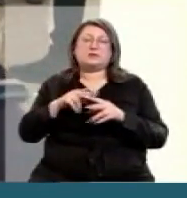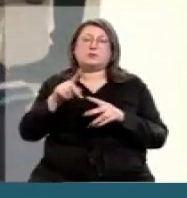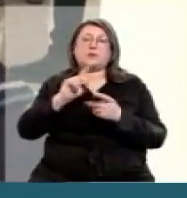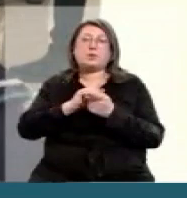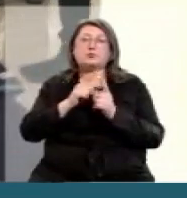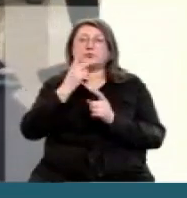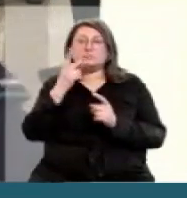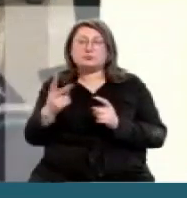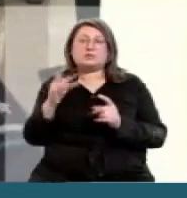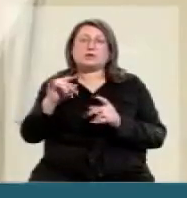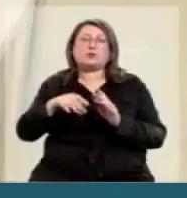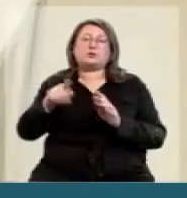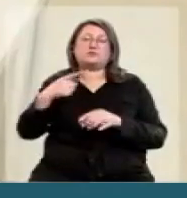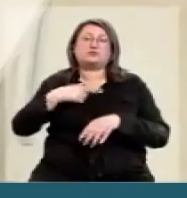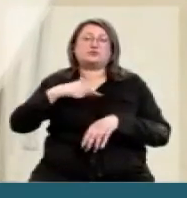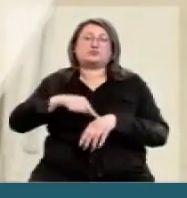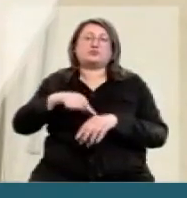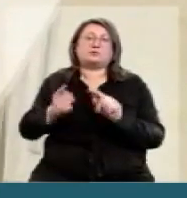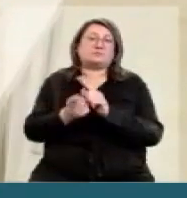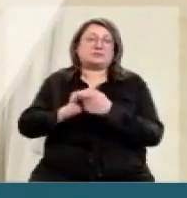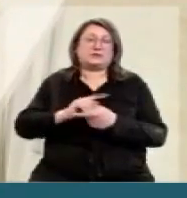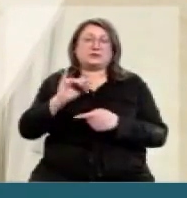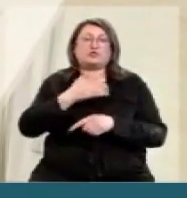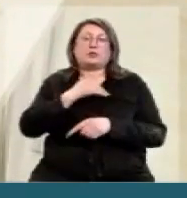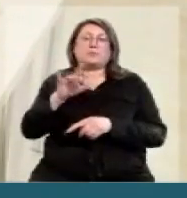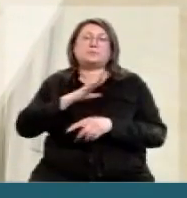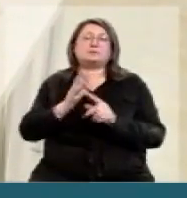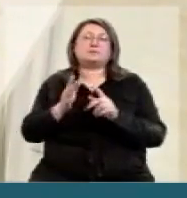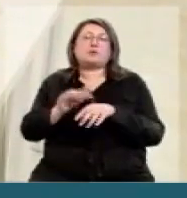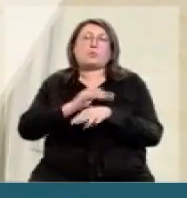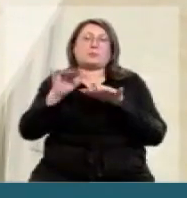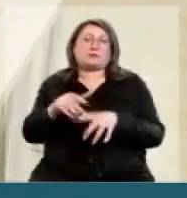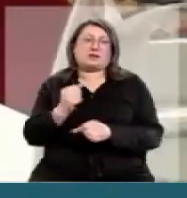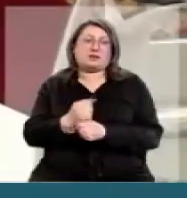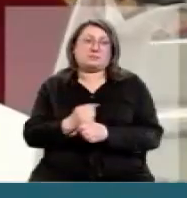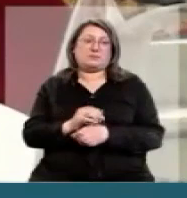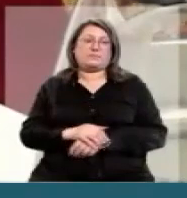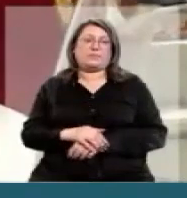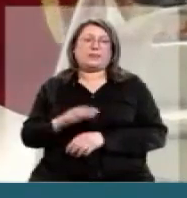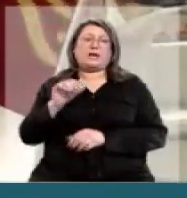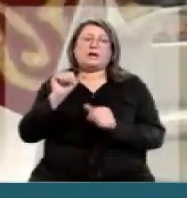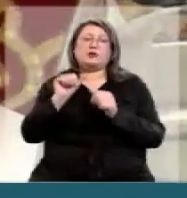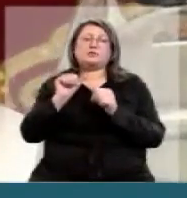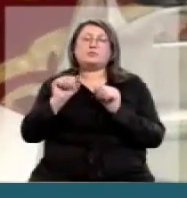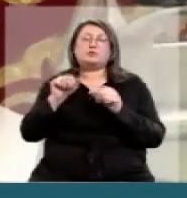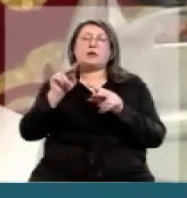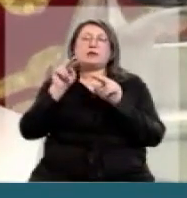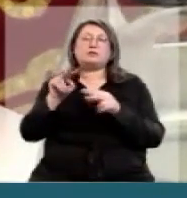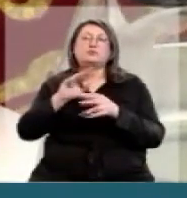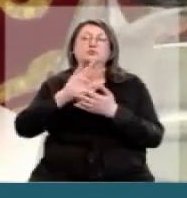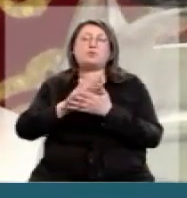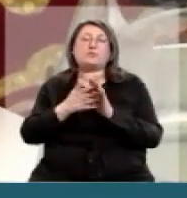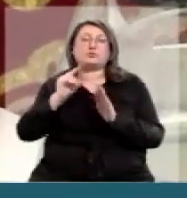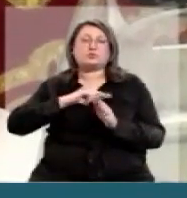деген талпынысын арттырады. Істі болғандармен жұмысты күшейту қажет. Әсіресе жазасын өтеп шыққандардың еңбекпен қамтылуын,